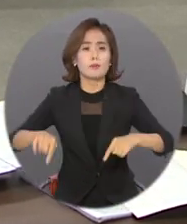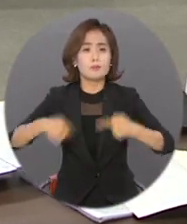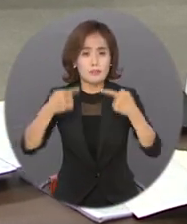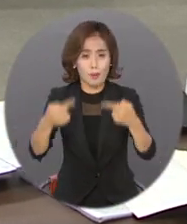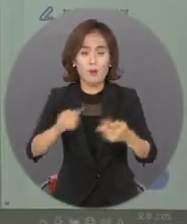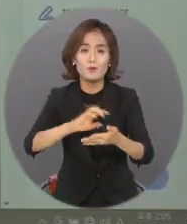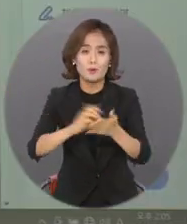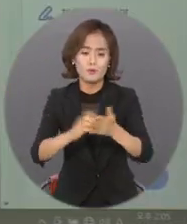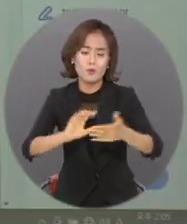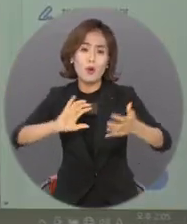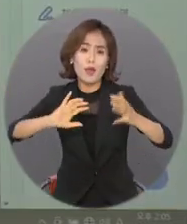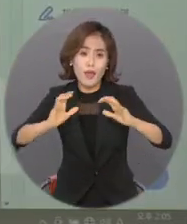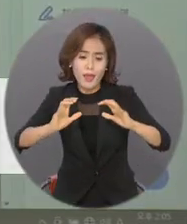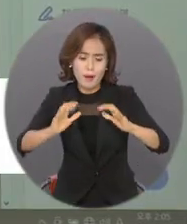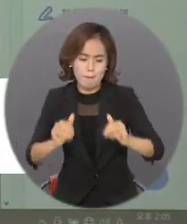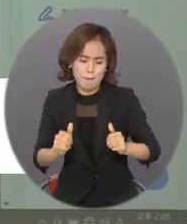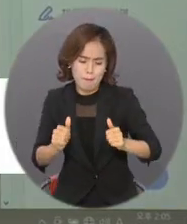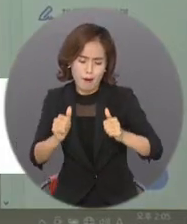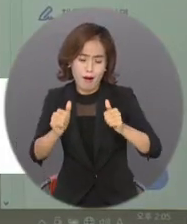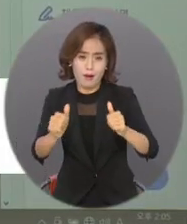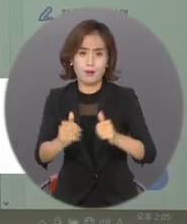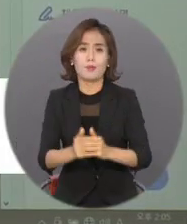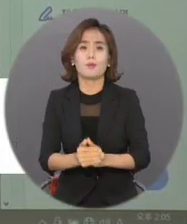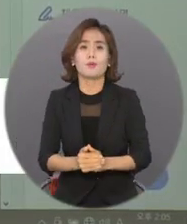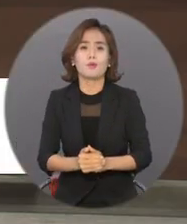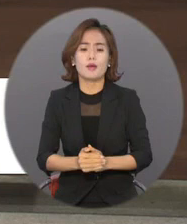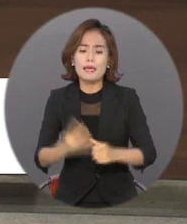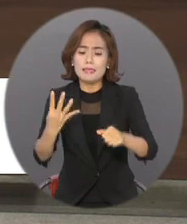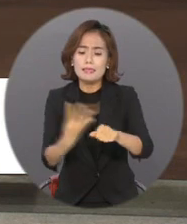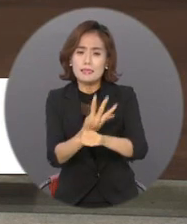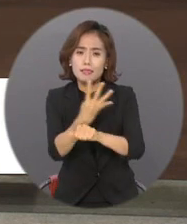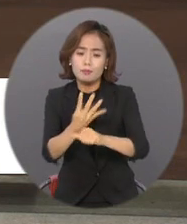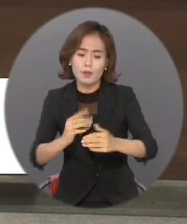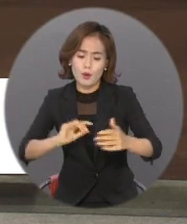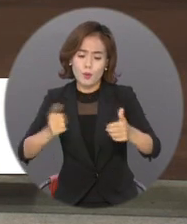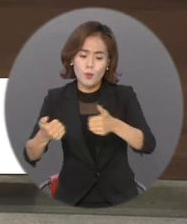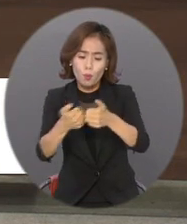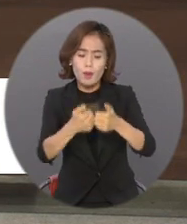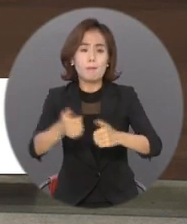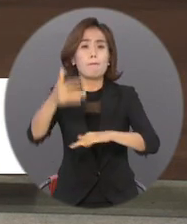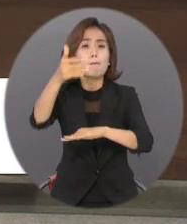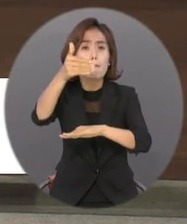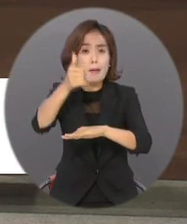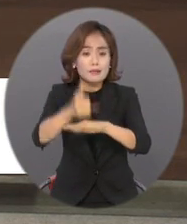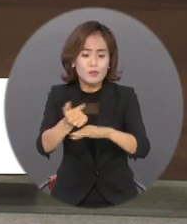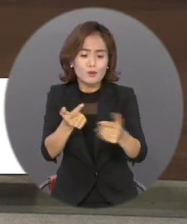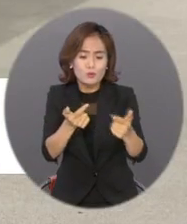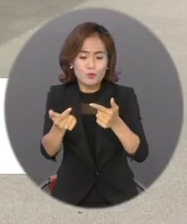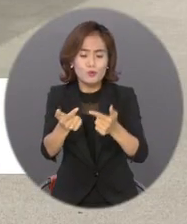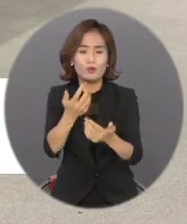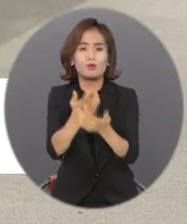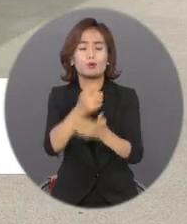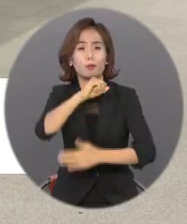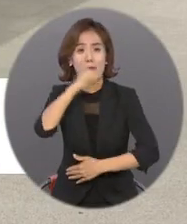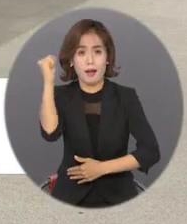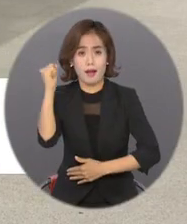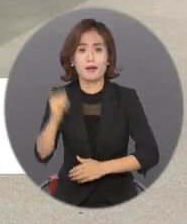참석할 만큼 회의 주제는 뜨거운 감자였고 4시간 동안 진행된 회의 끝에 조정안이